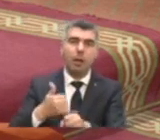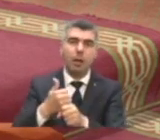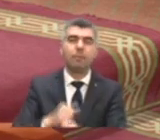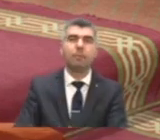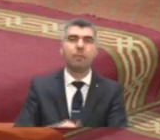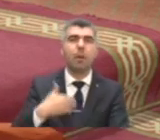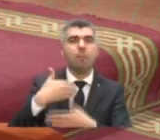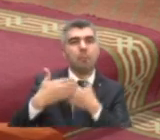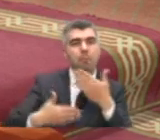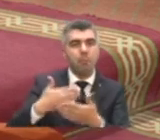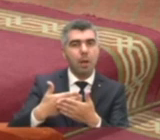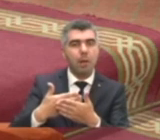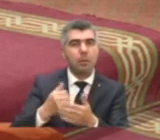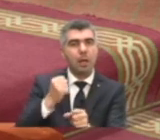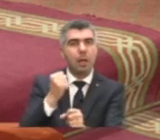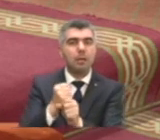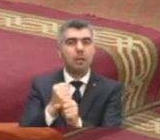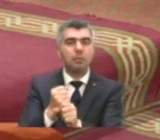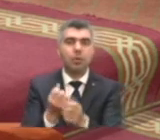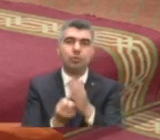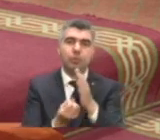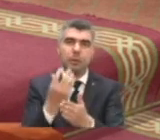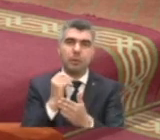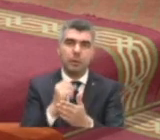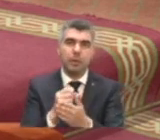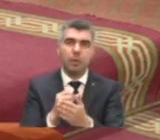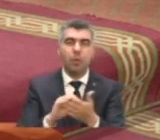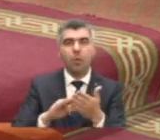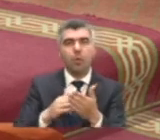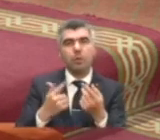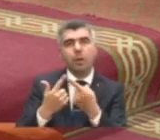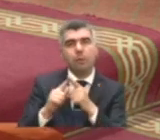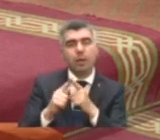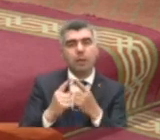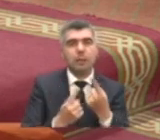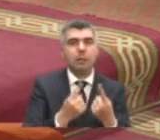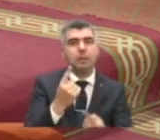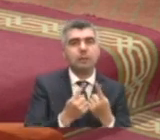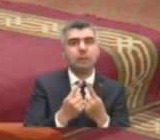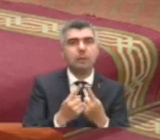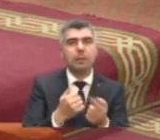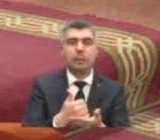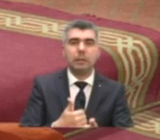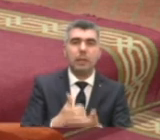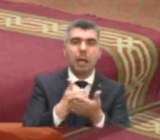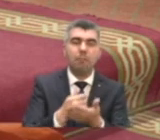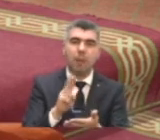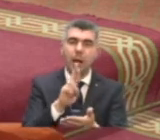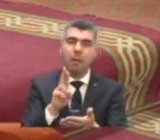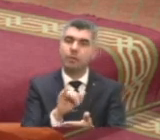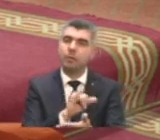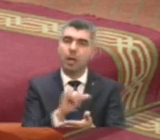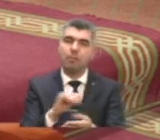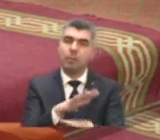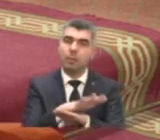ومن بعد مباشره من بعد غنخدموا بواحد الطريقه جديده باش ما تبقاش تعاني من دعم دائما الرباط في هذه المراكز استقبال في